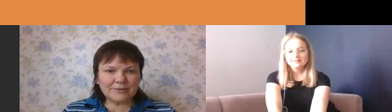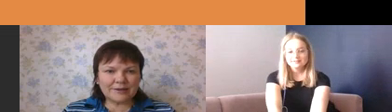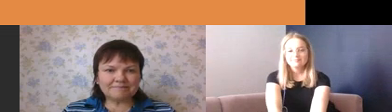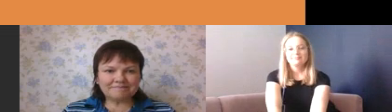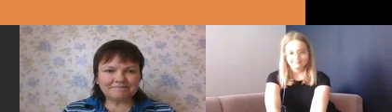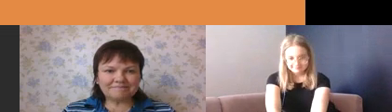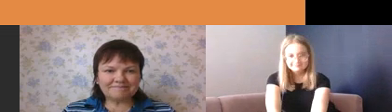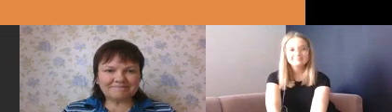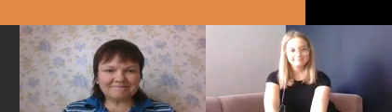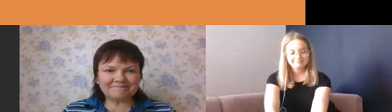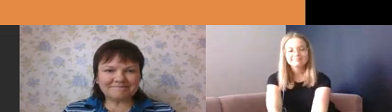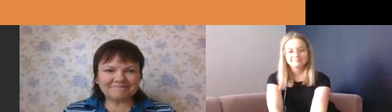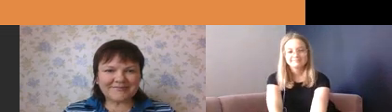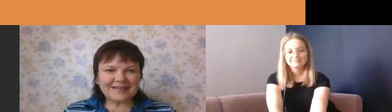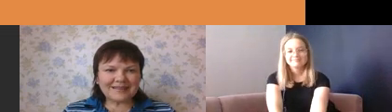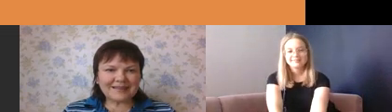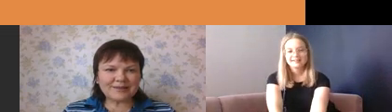Enesetundmine.